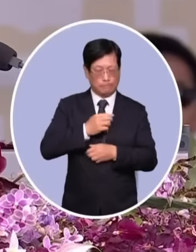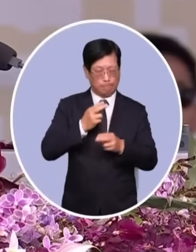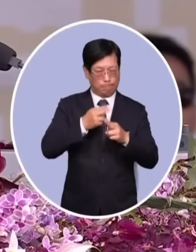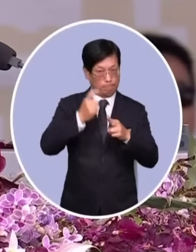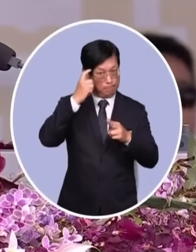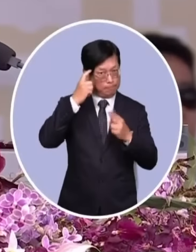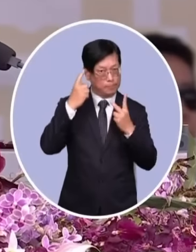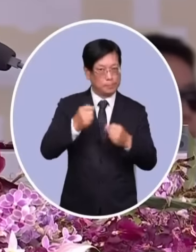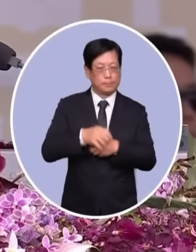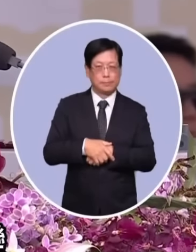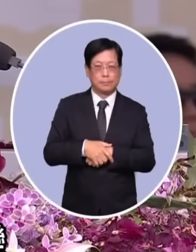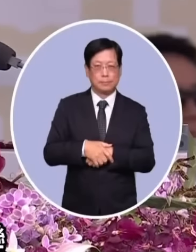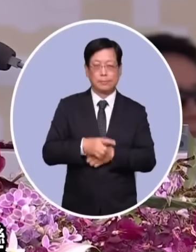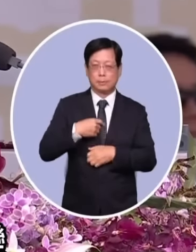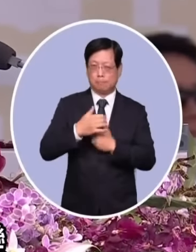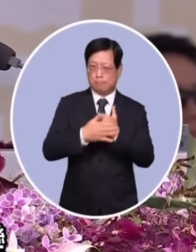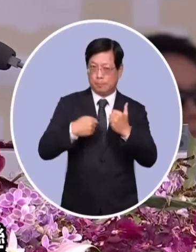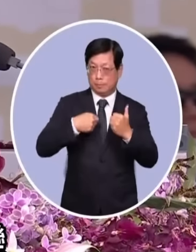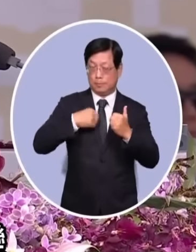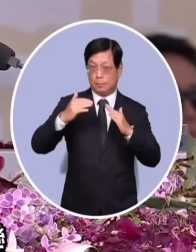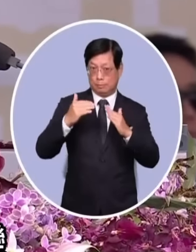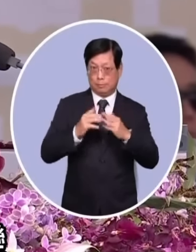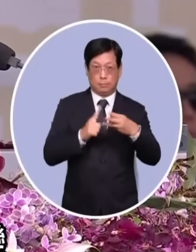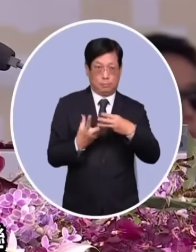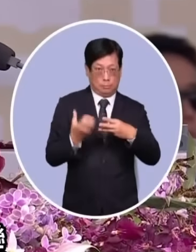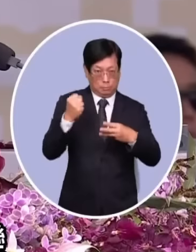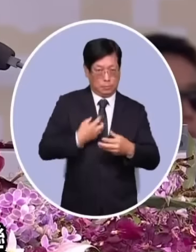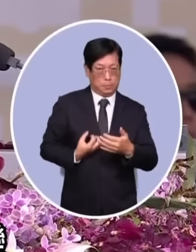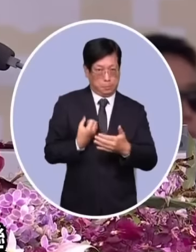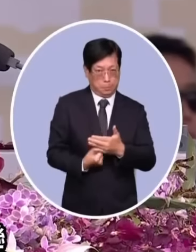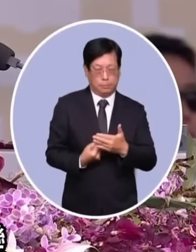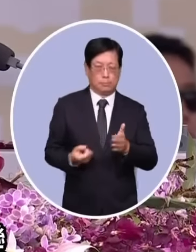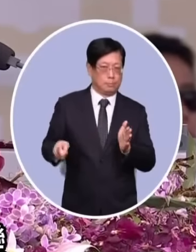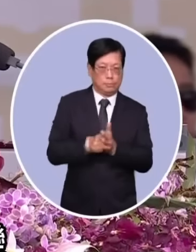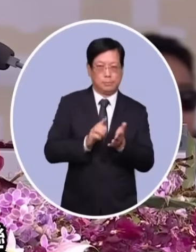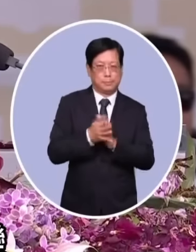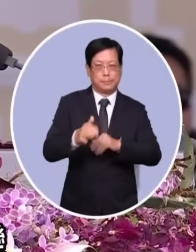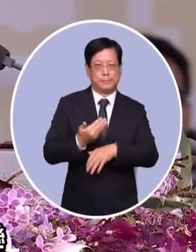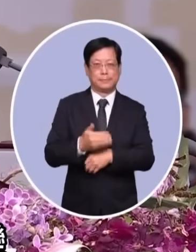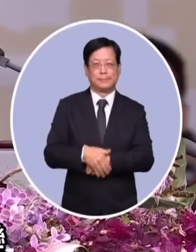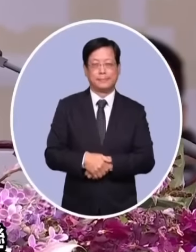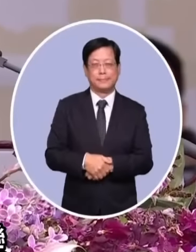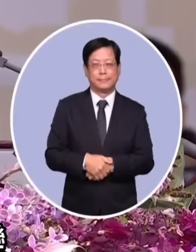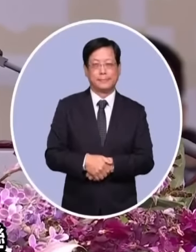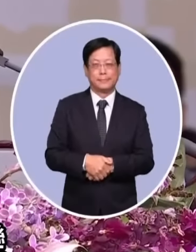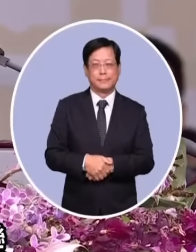念，我们捍卫国家主权的决心不变，